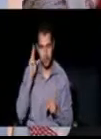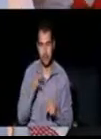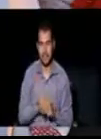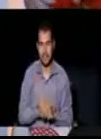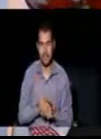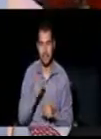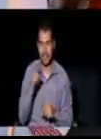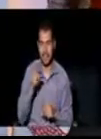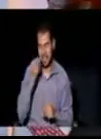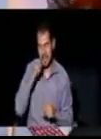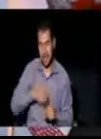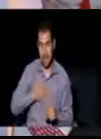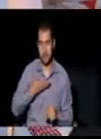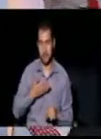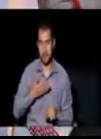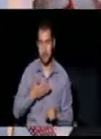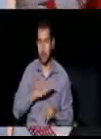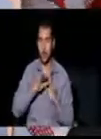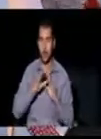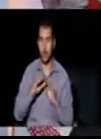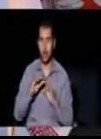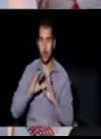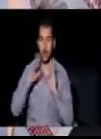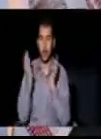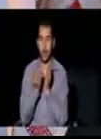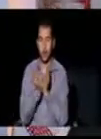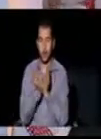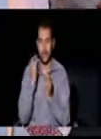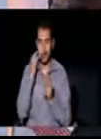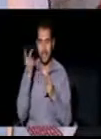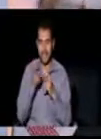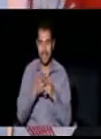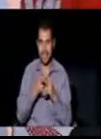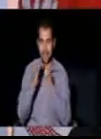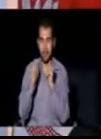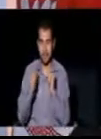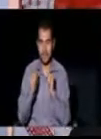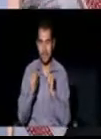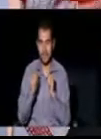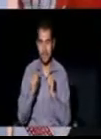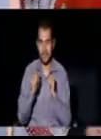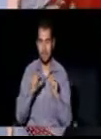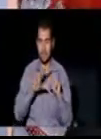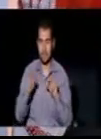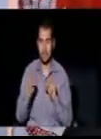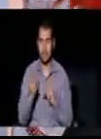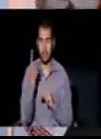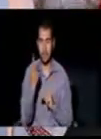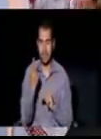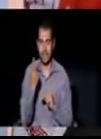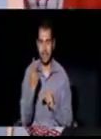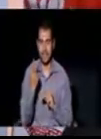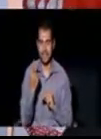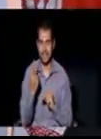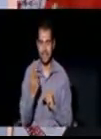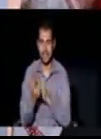انا نفسي ان شعب مصر كله زينا، ان احنا كلنا نبقى واحد، ان كلهم يتعلموا زي